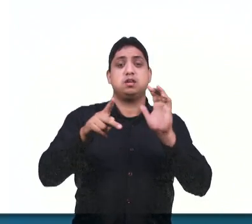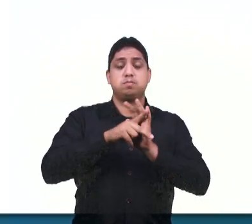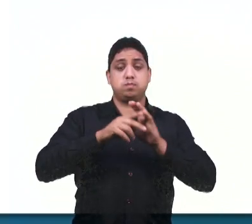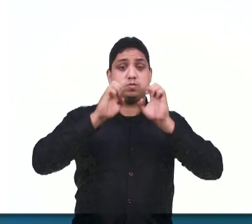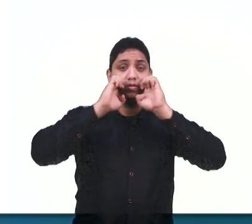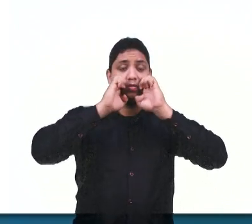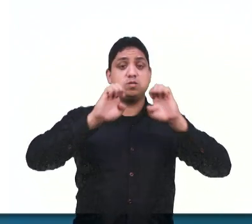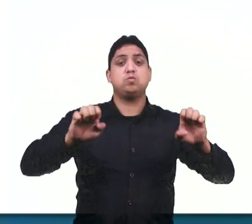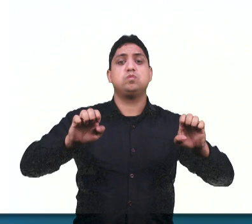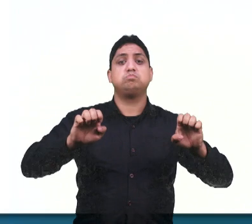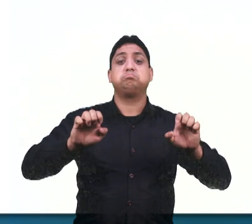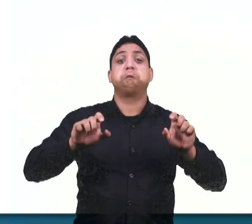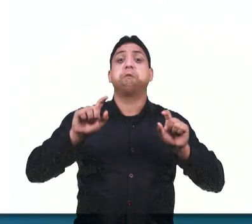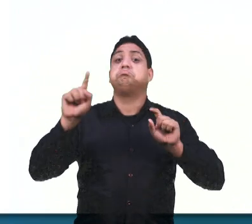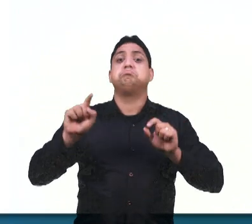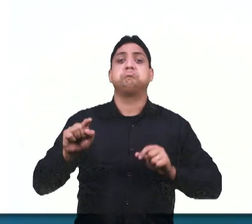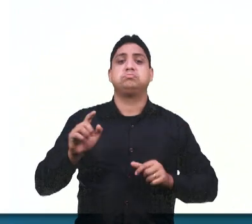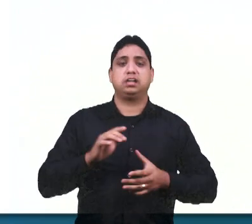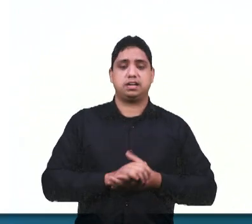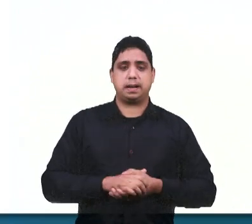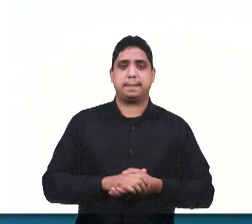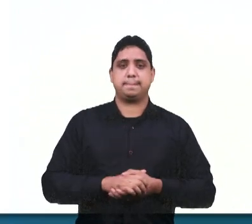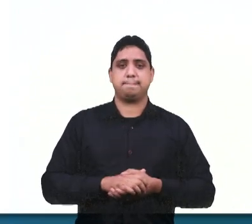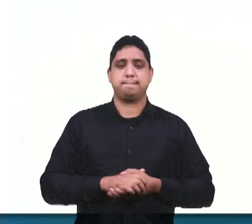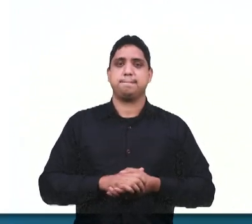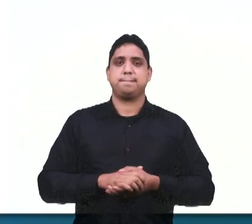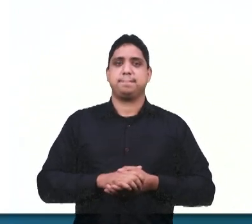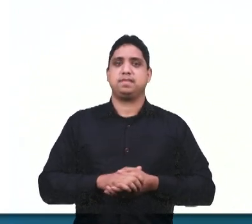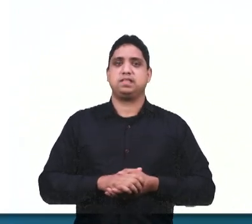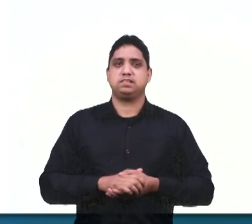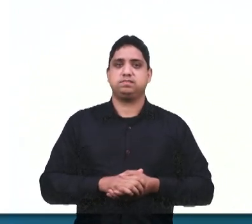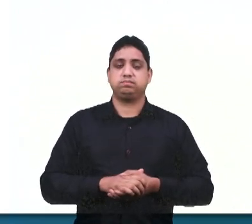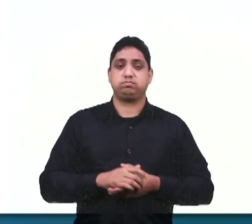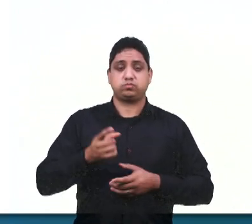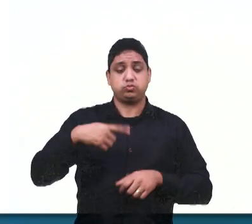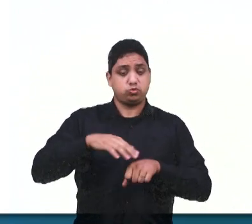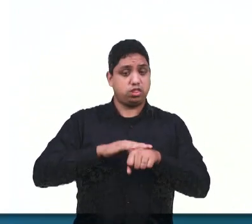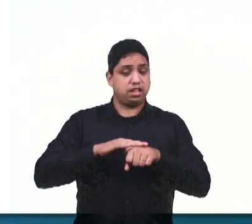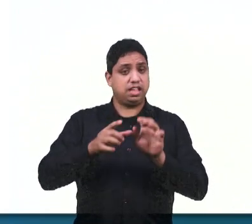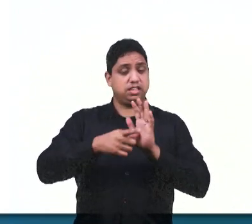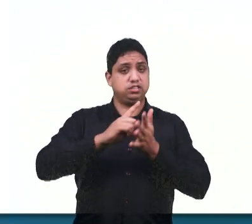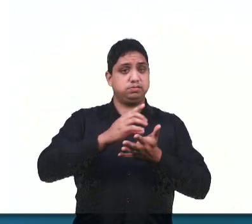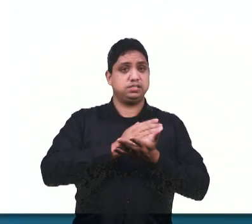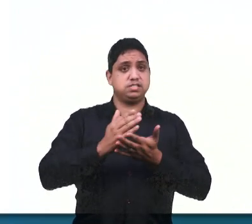avec l'appui des parents. Qui est le mystère de l'Évangile?